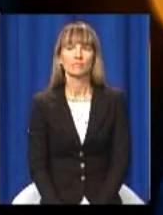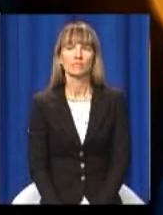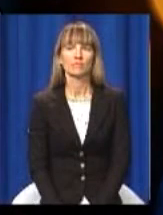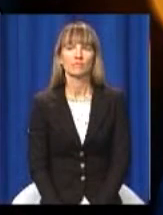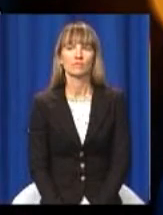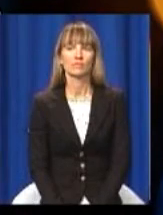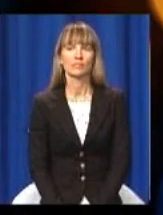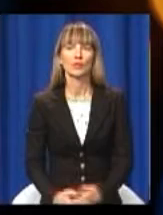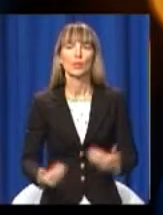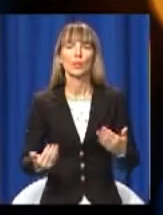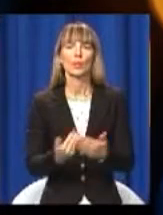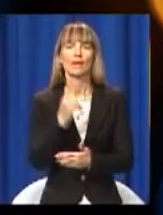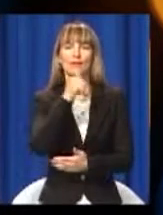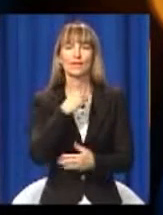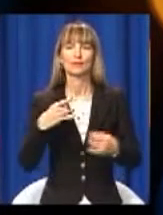Как Новый год